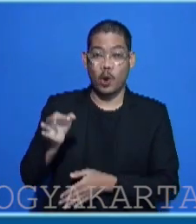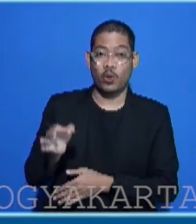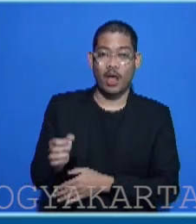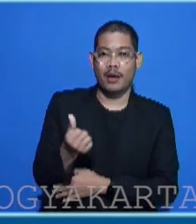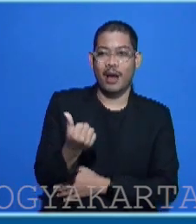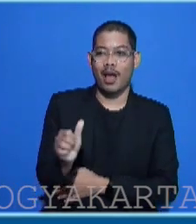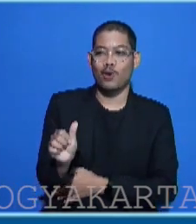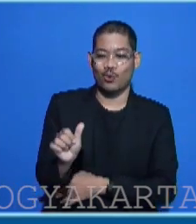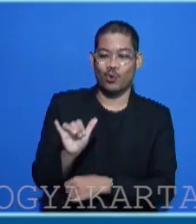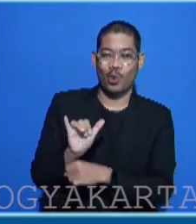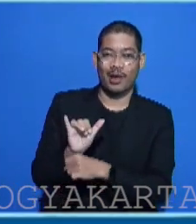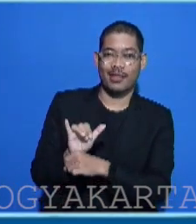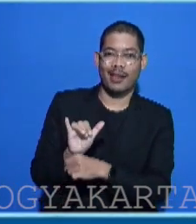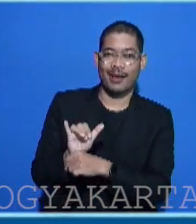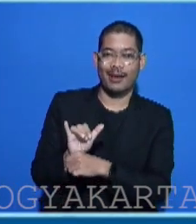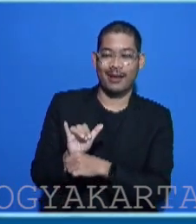selagi